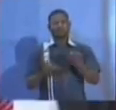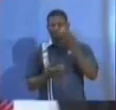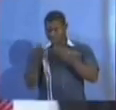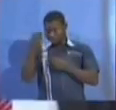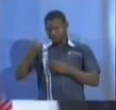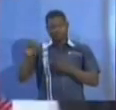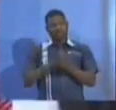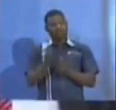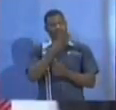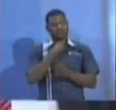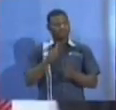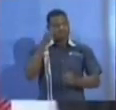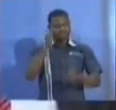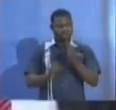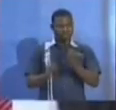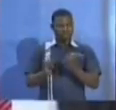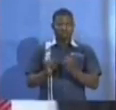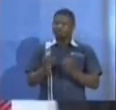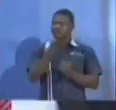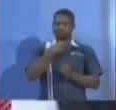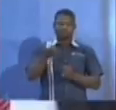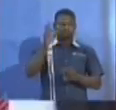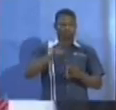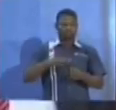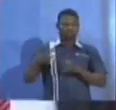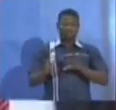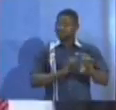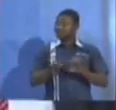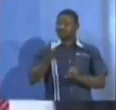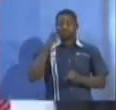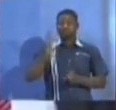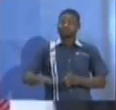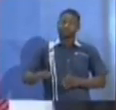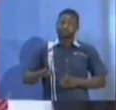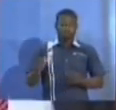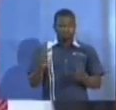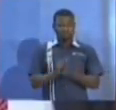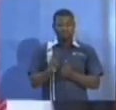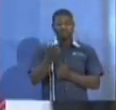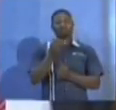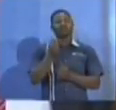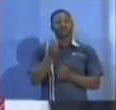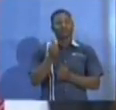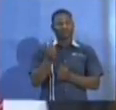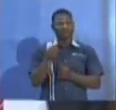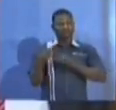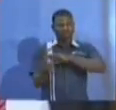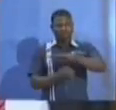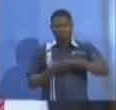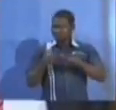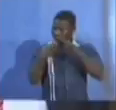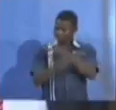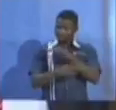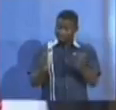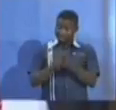appartenons. Et si ces élections se passent mal ici, avec une sous-région déjà assez